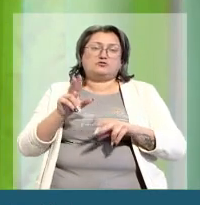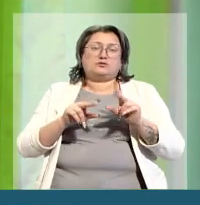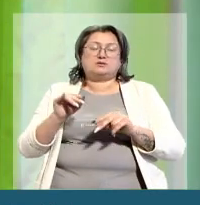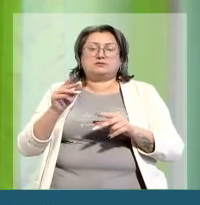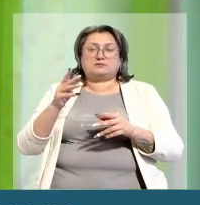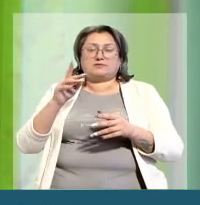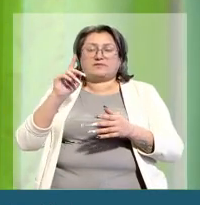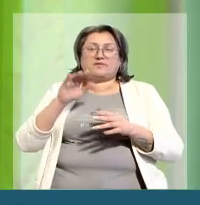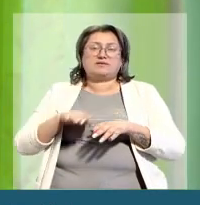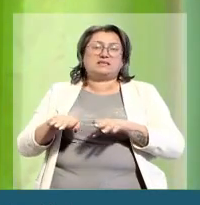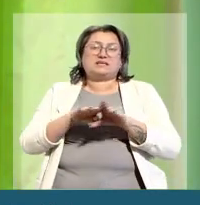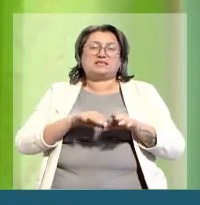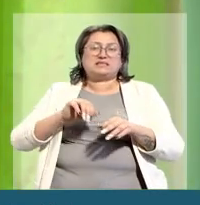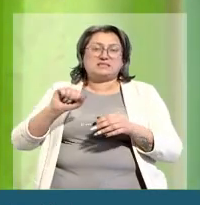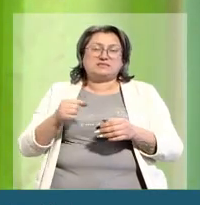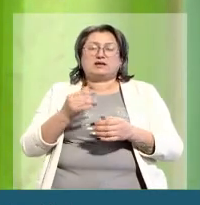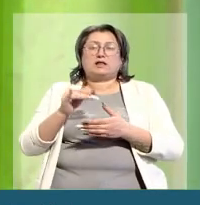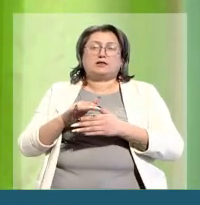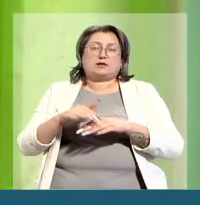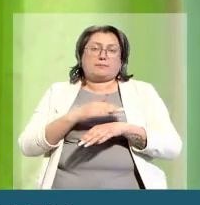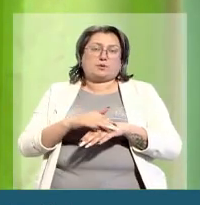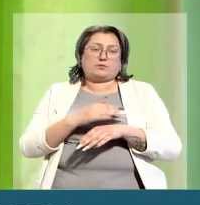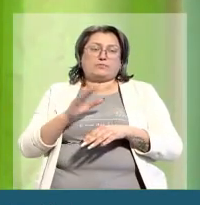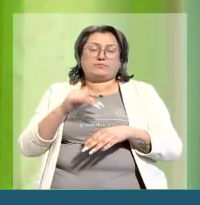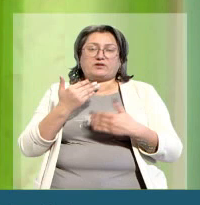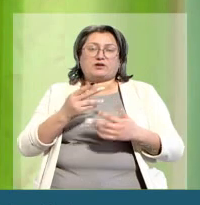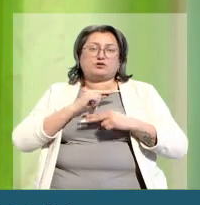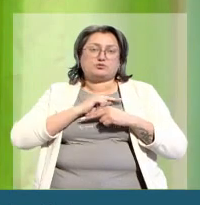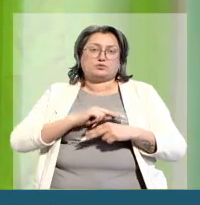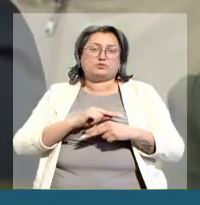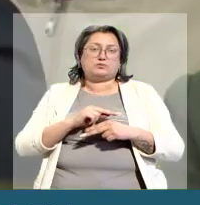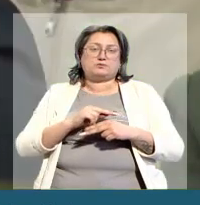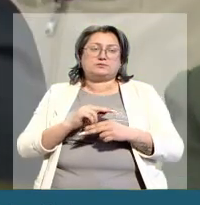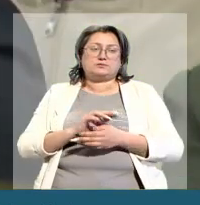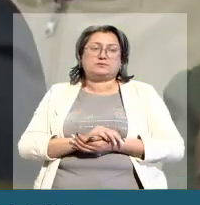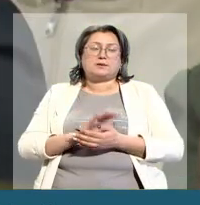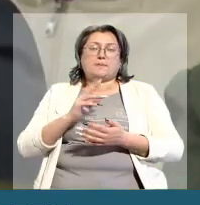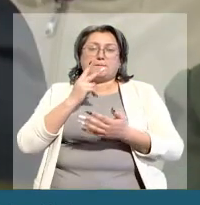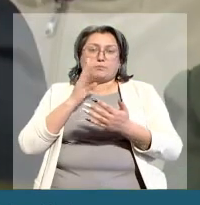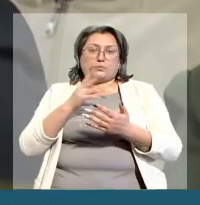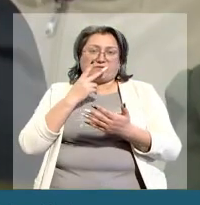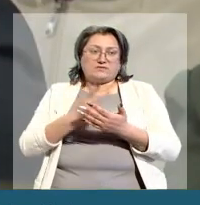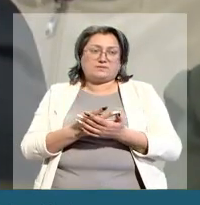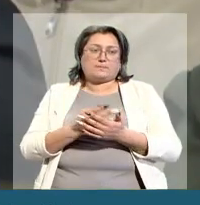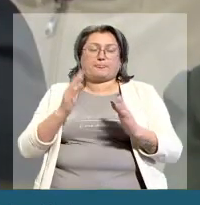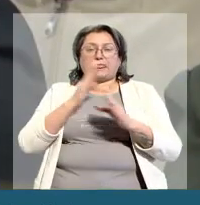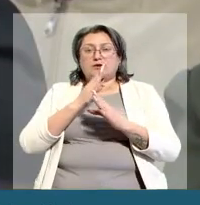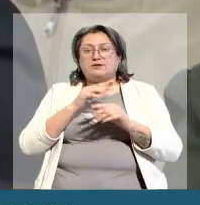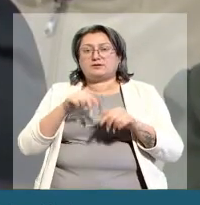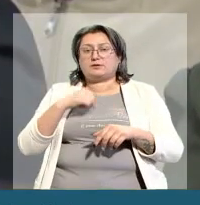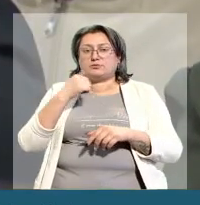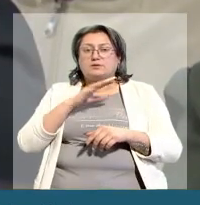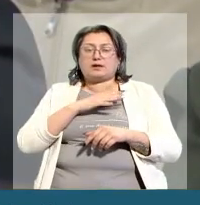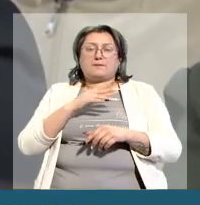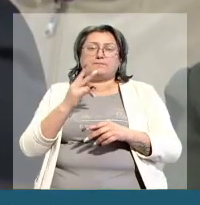бірлік пен жақсылыққа деген сенімнің символы деп білемін. Еңбектеріңіз елене берсін. Биыл шаруалар үшін ауарайы қолайсыз